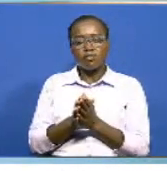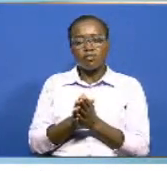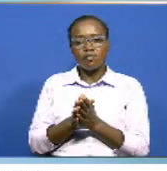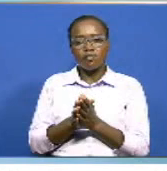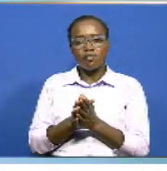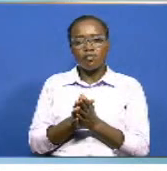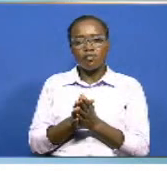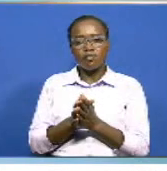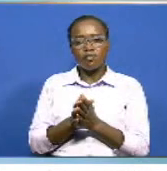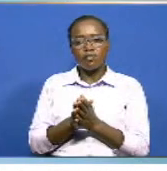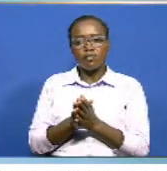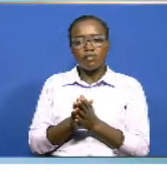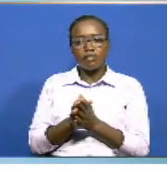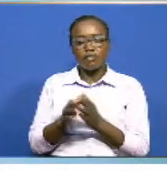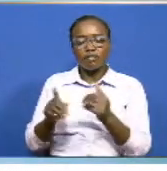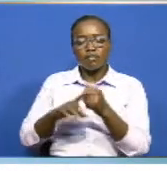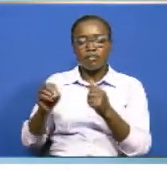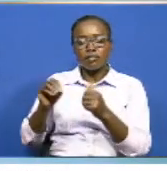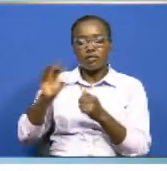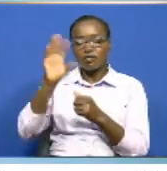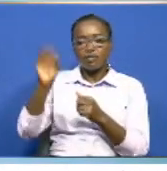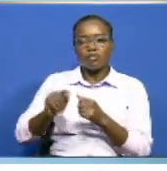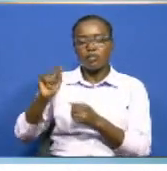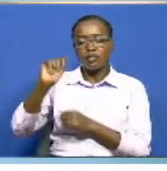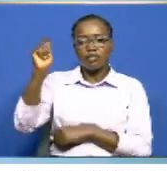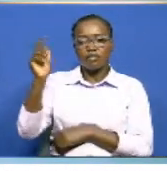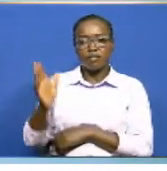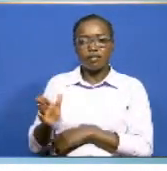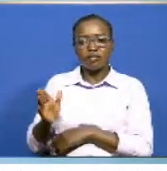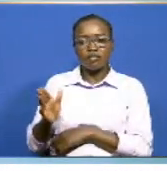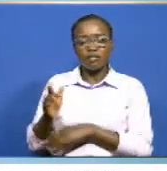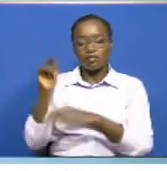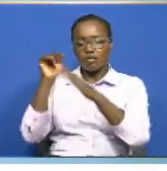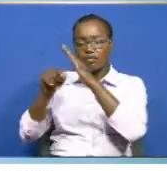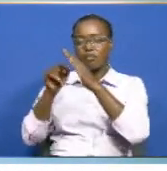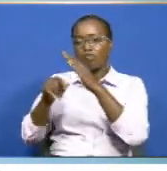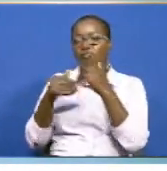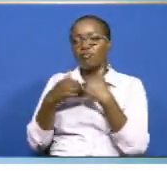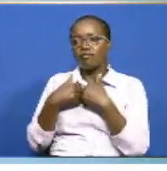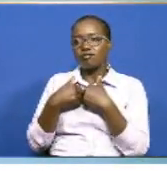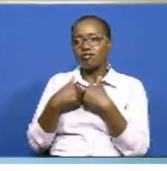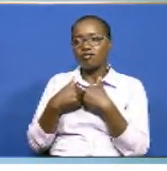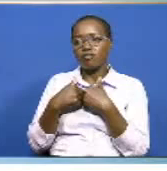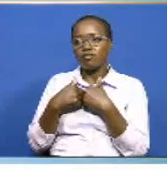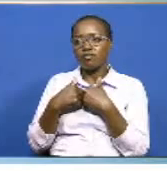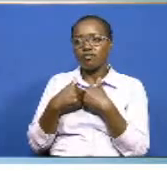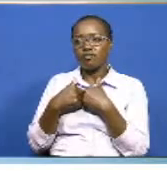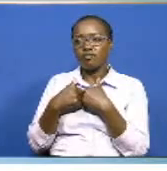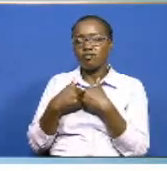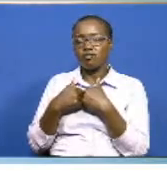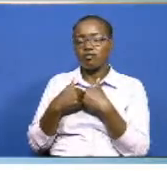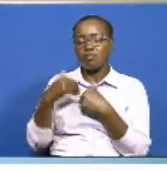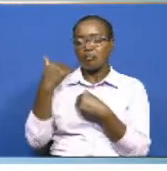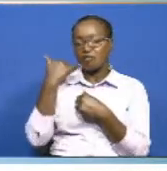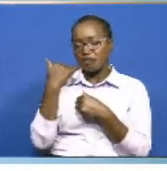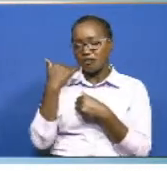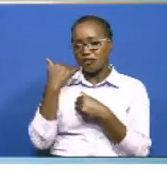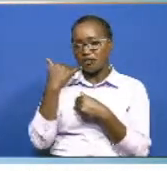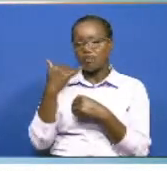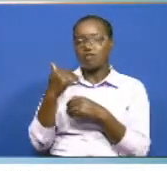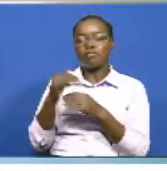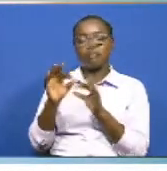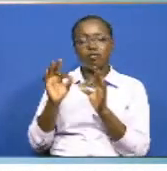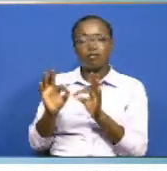kama asilimia 60 ya Wakenya wanayo access kwa rununu za kisasa. Ukiangalia ile